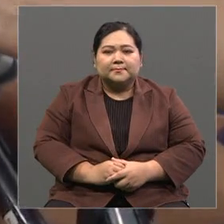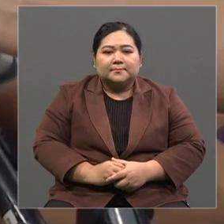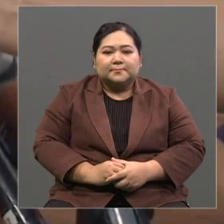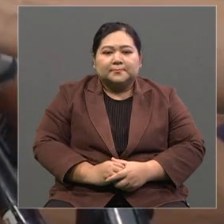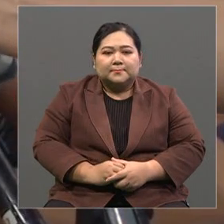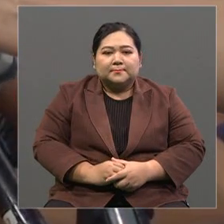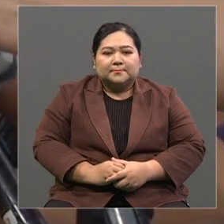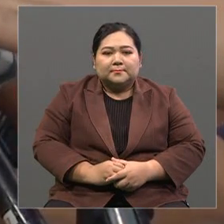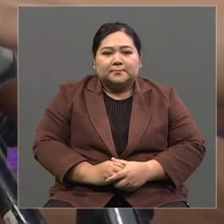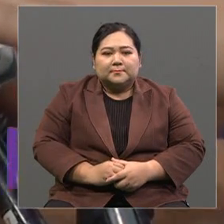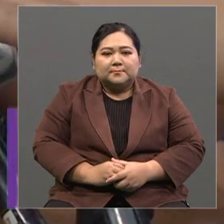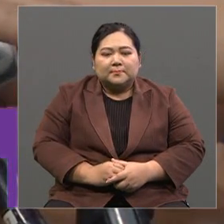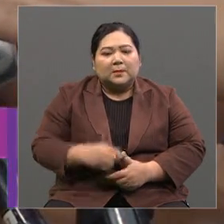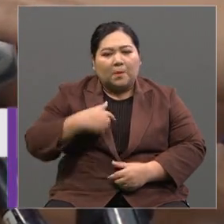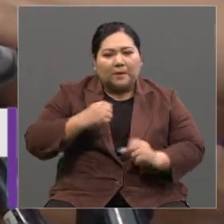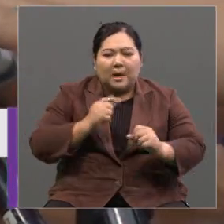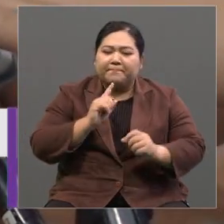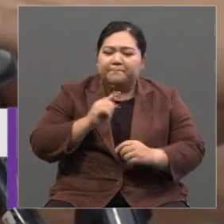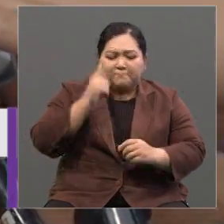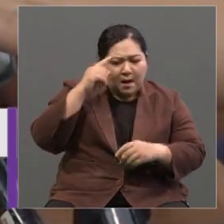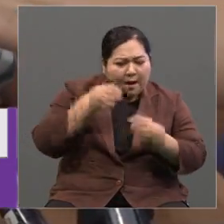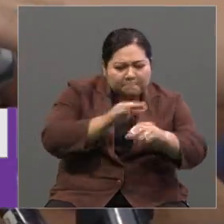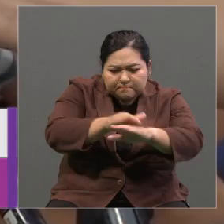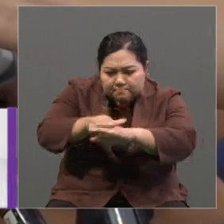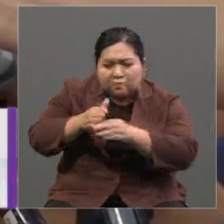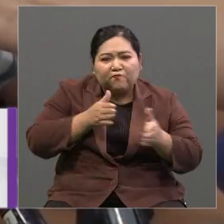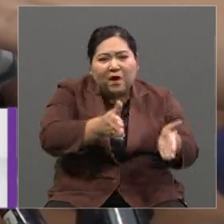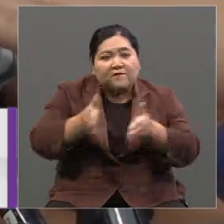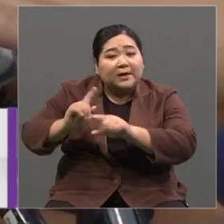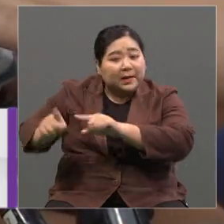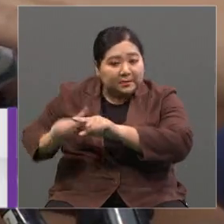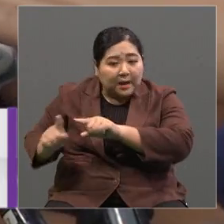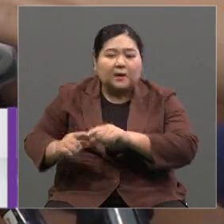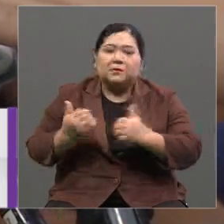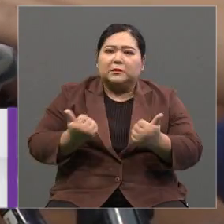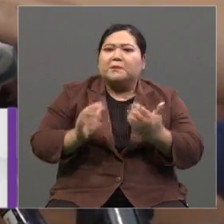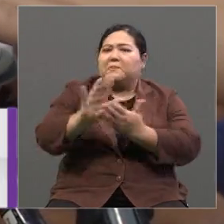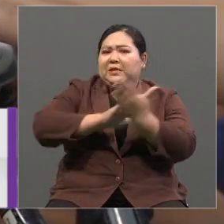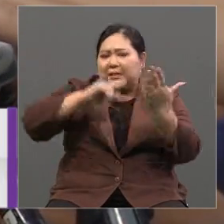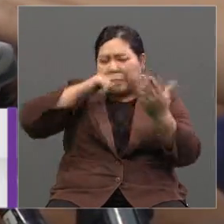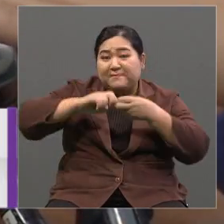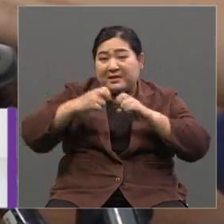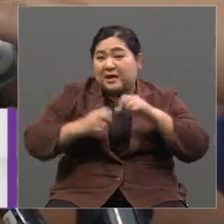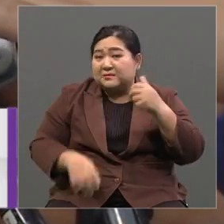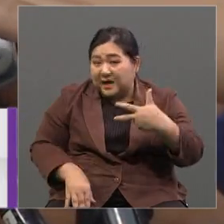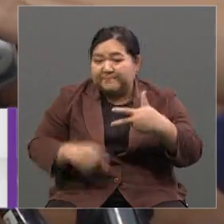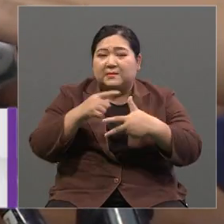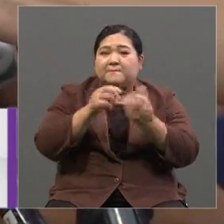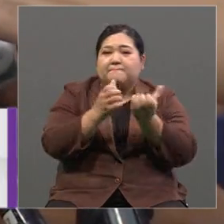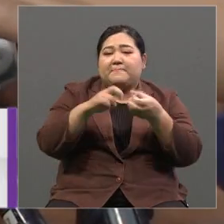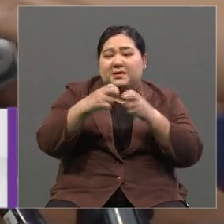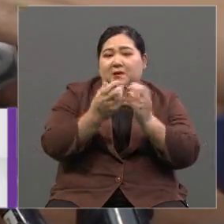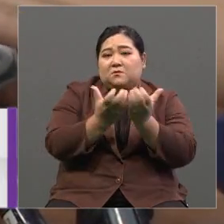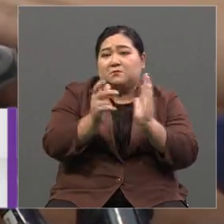เราได้เรียนย้ำไปหลายครั้งกับทุกฝ่ายแล้วว่าปัญหาประเทศชาติ3เรื่องคือวิกฤตรัฐธรรมนูญวิกฤ